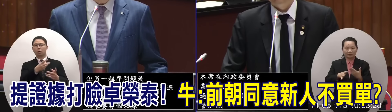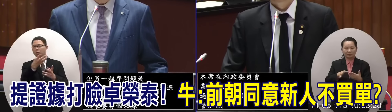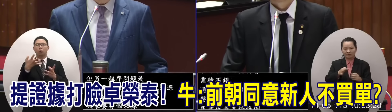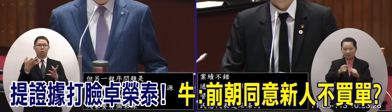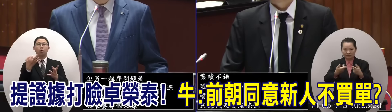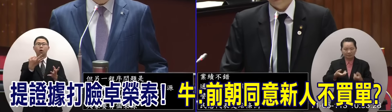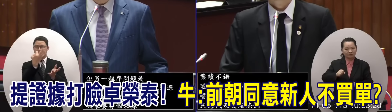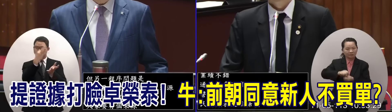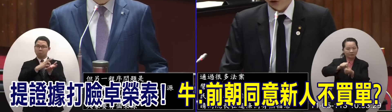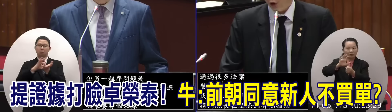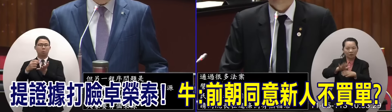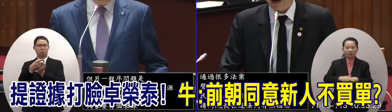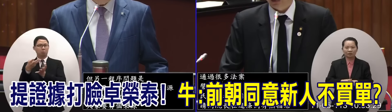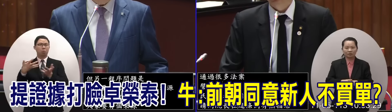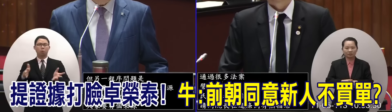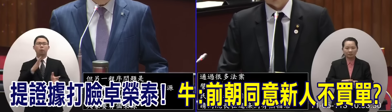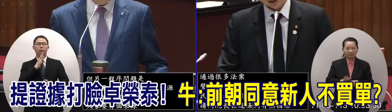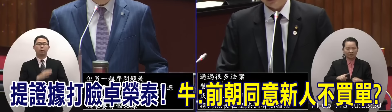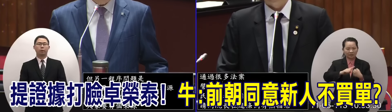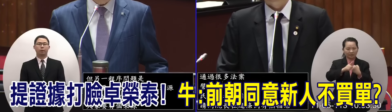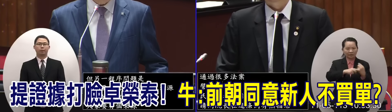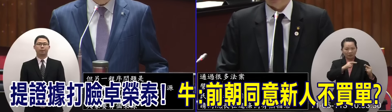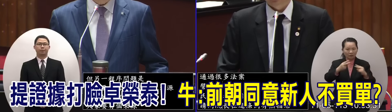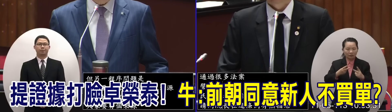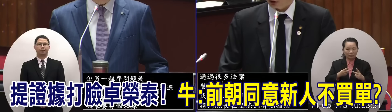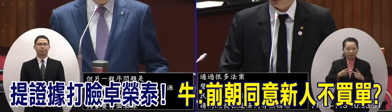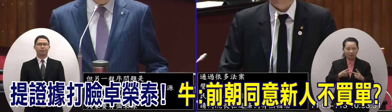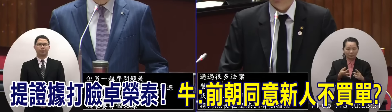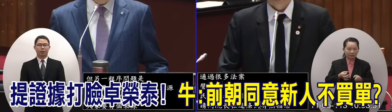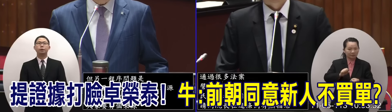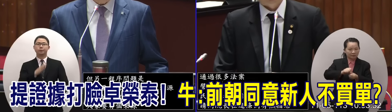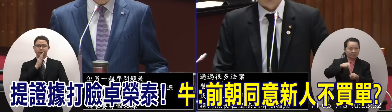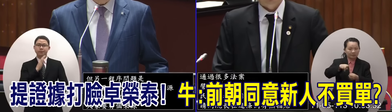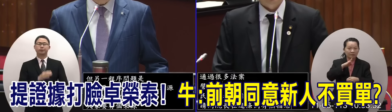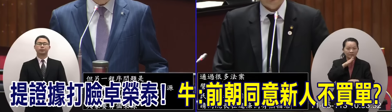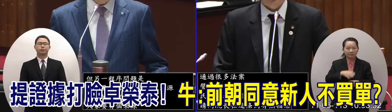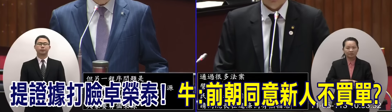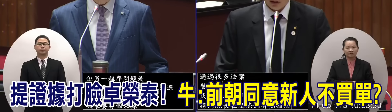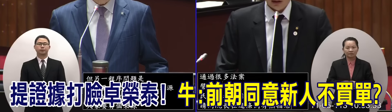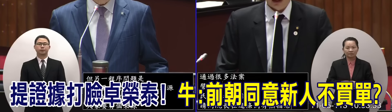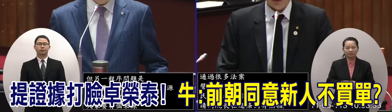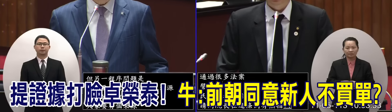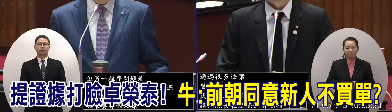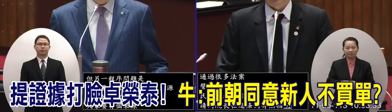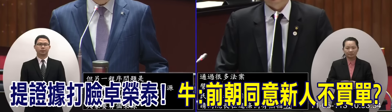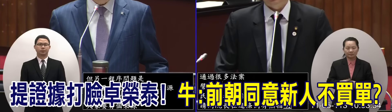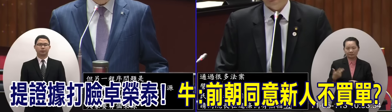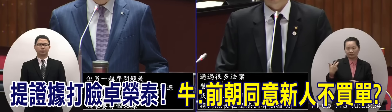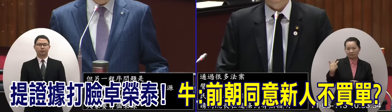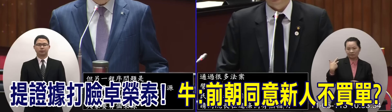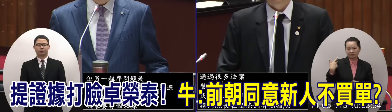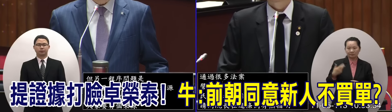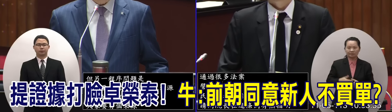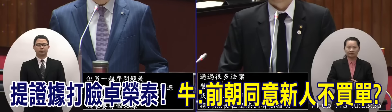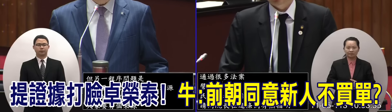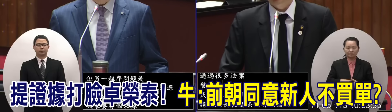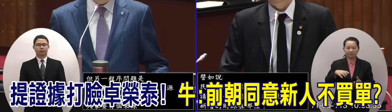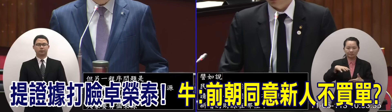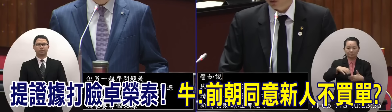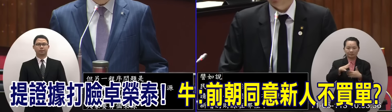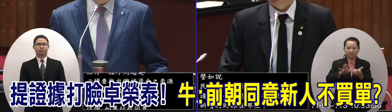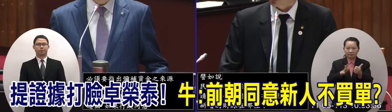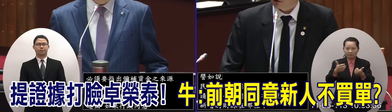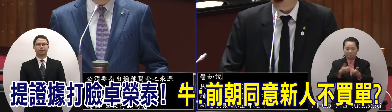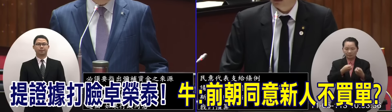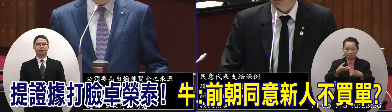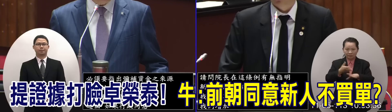等等，对不对？他是不是修法？然后增加了政府的开支，没错，对不对？我们这个上个礼拜才刚刚在内政委员会顺利讨